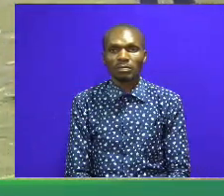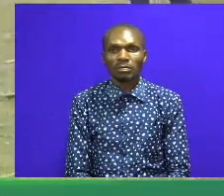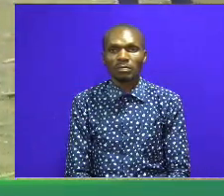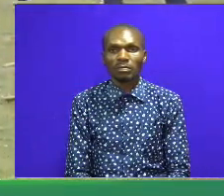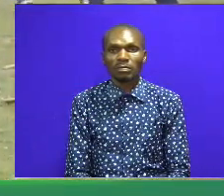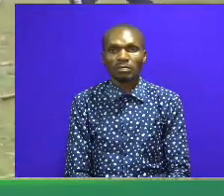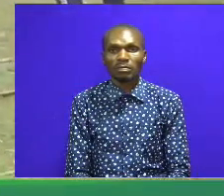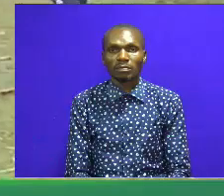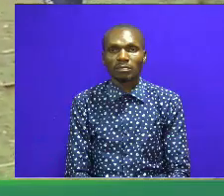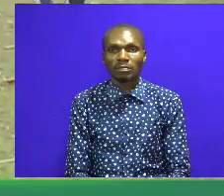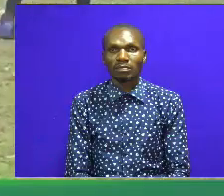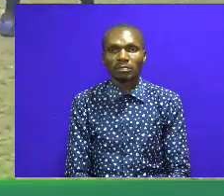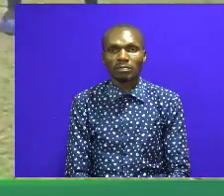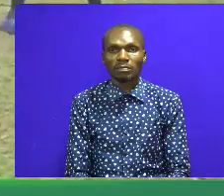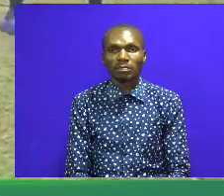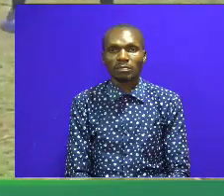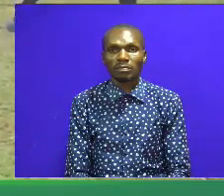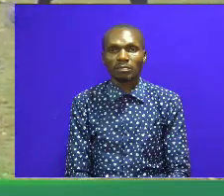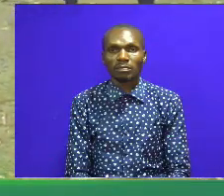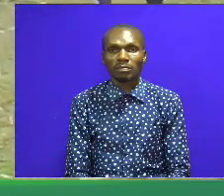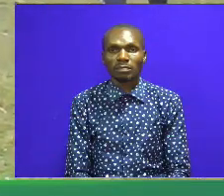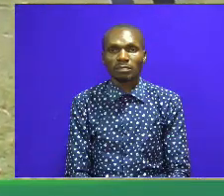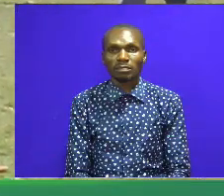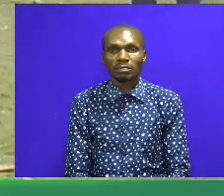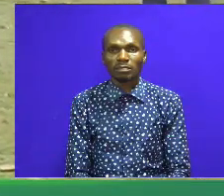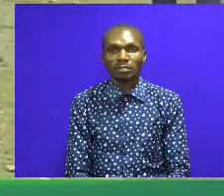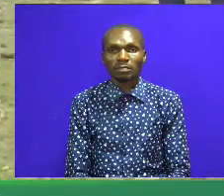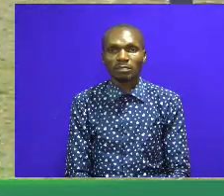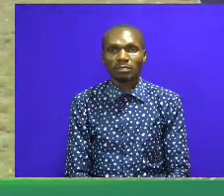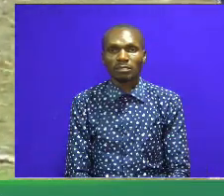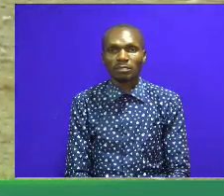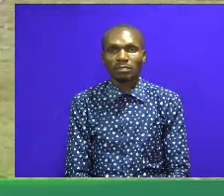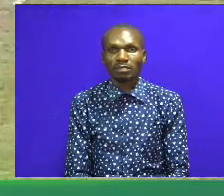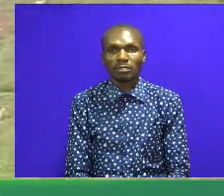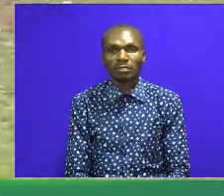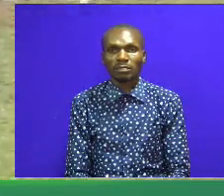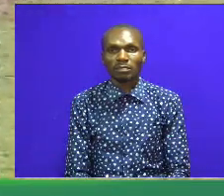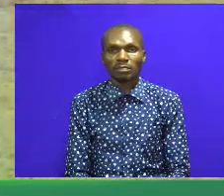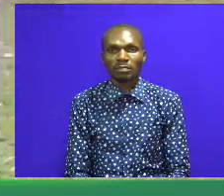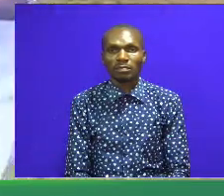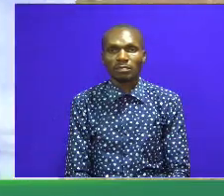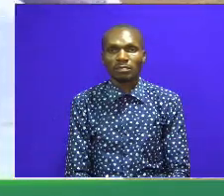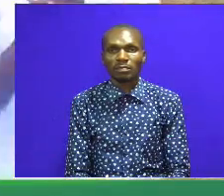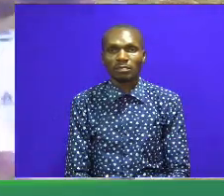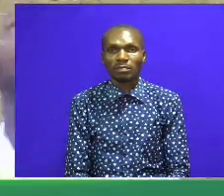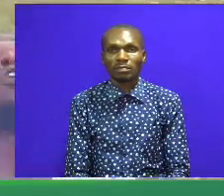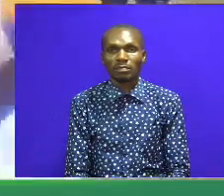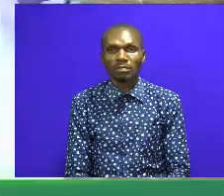Ikiwa mechi ya